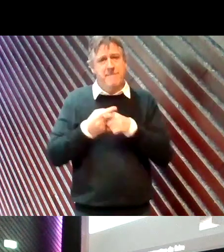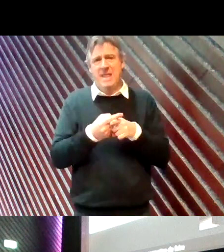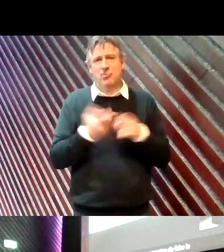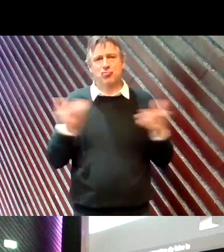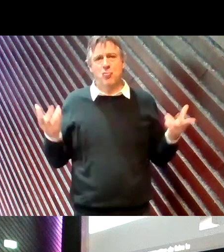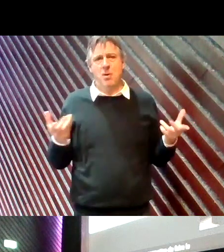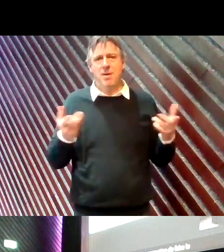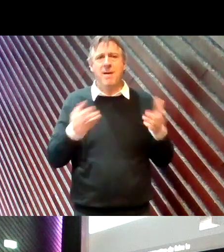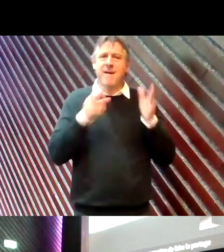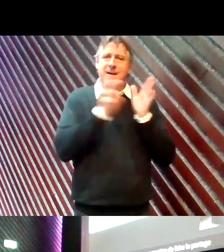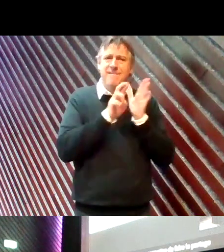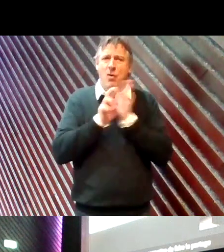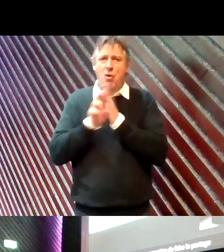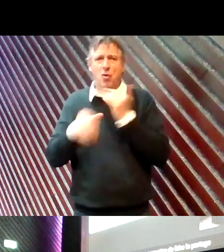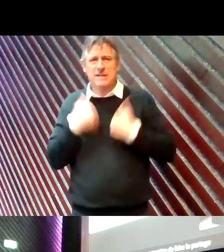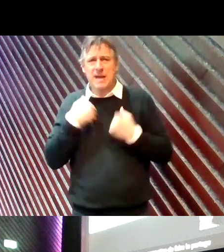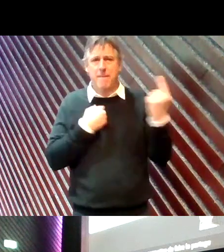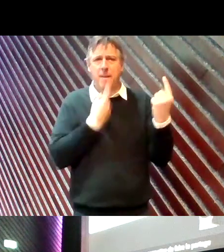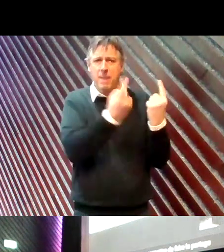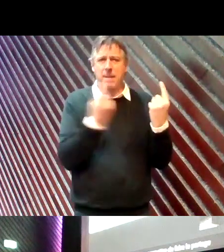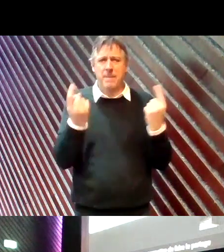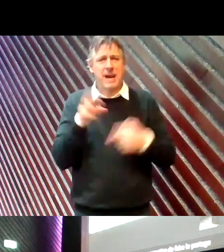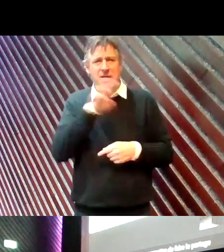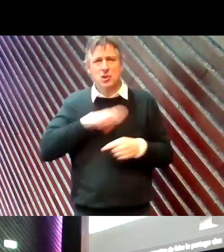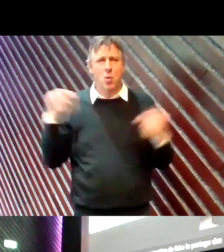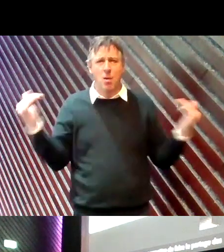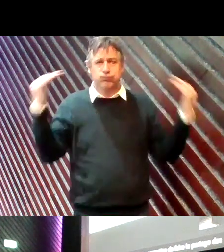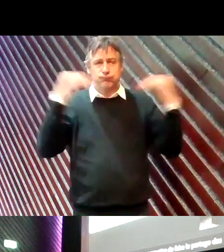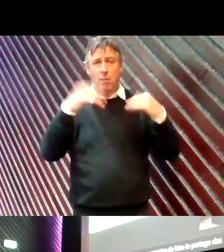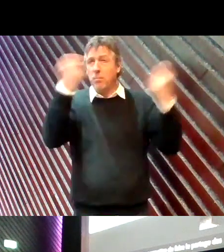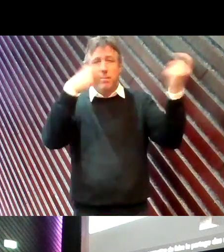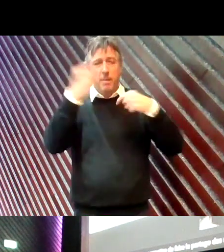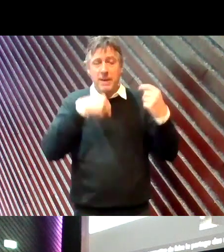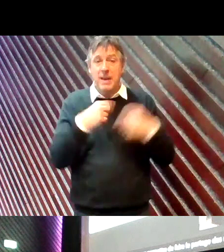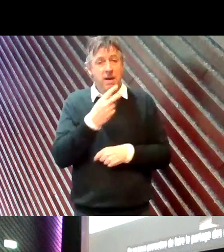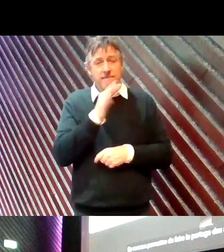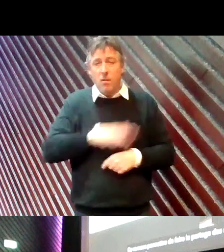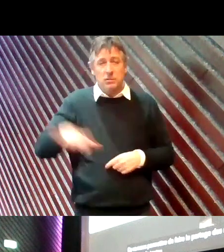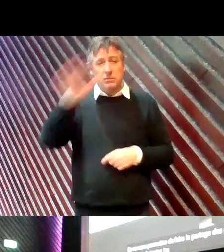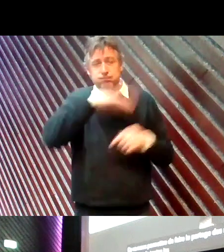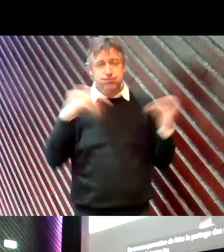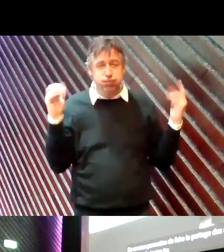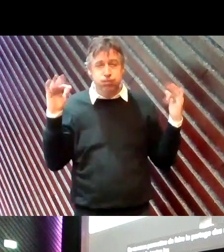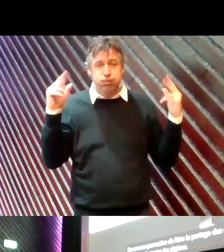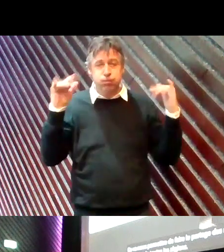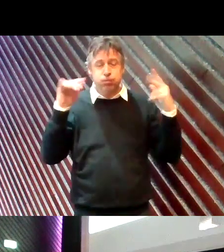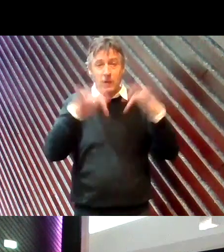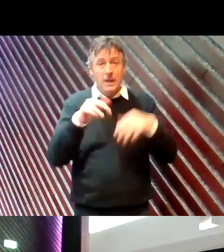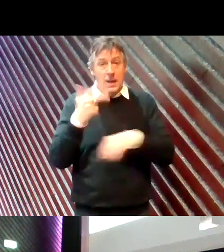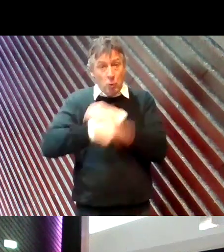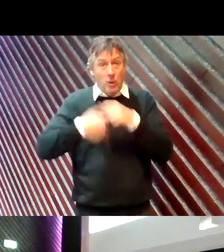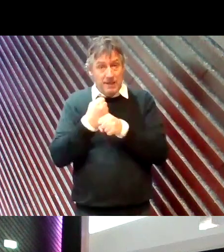des référents handicapés de toutes les régions au niveau national et c la troisième année que nous avons, je dirais, à la GEPIP, ce moment